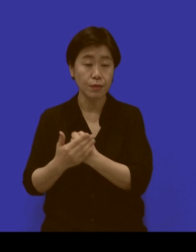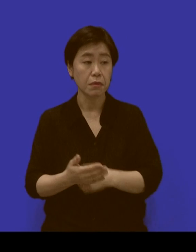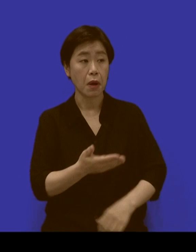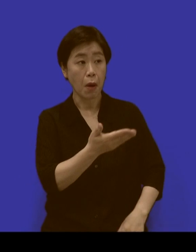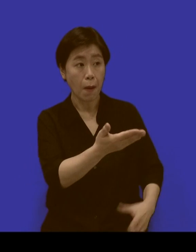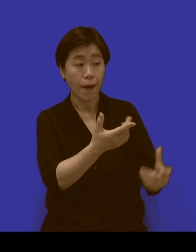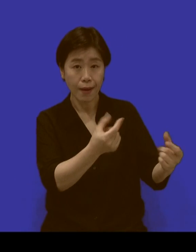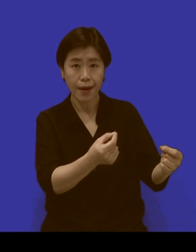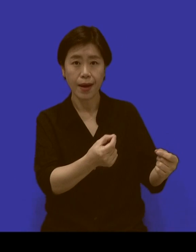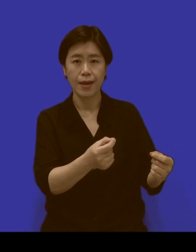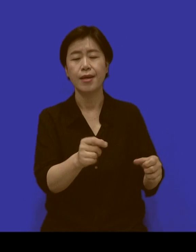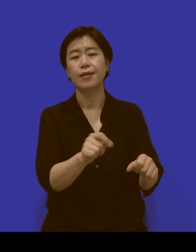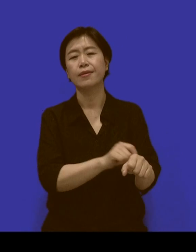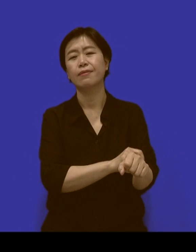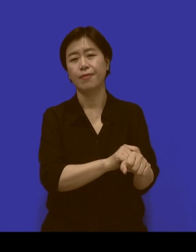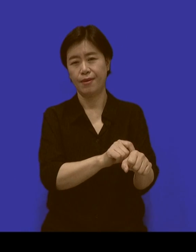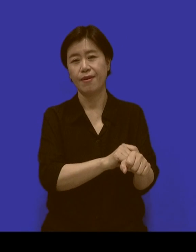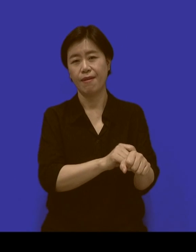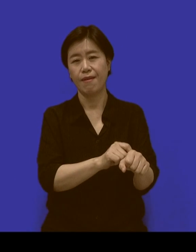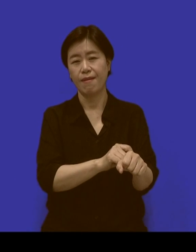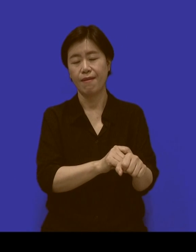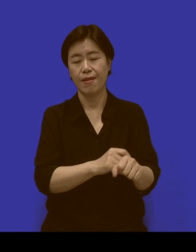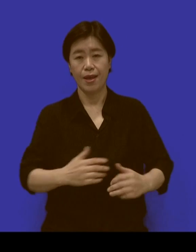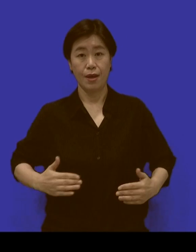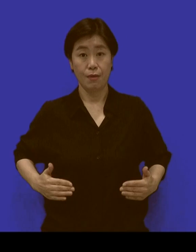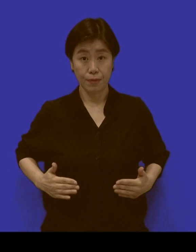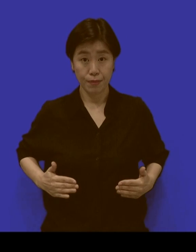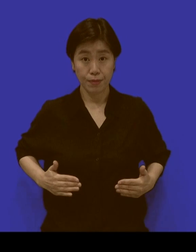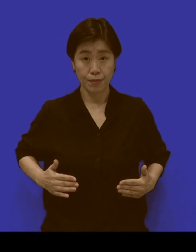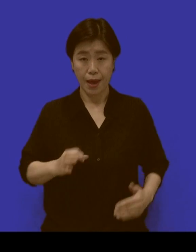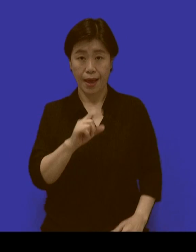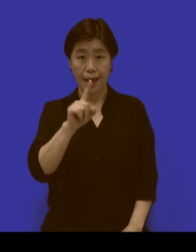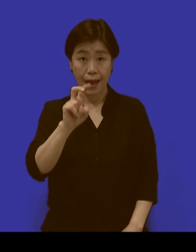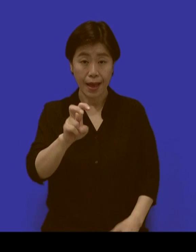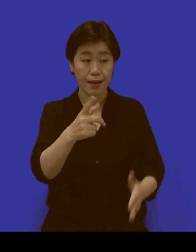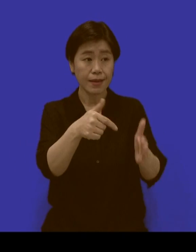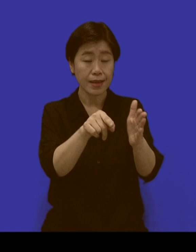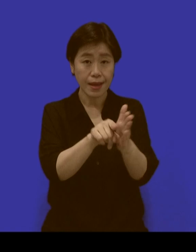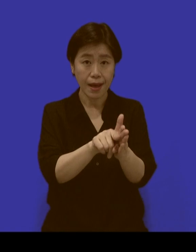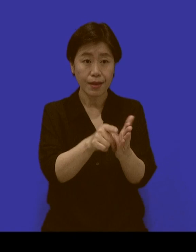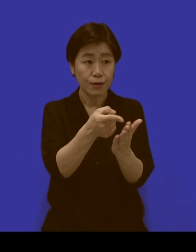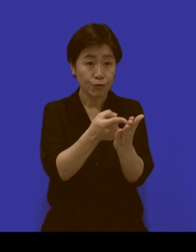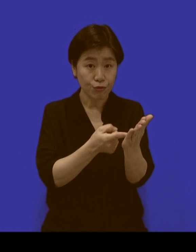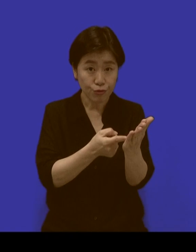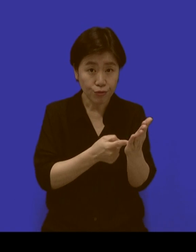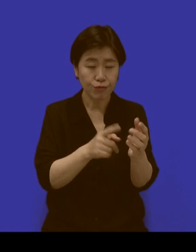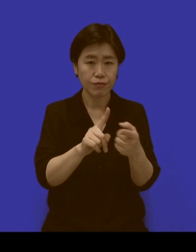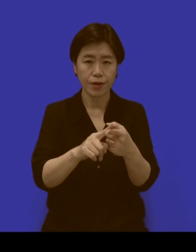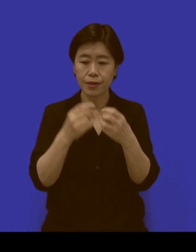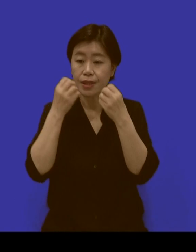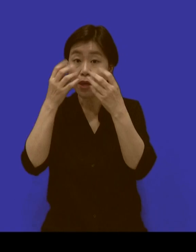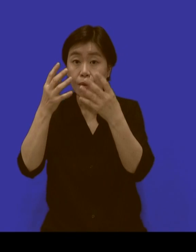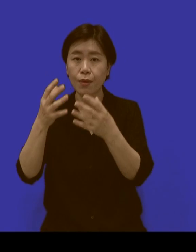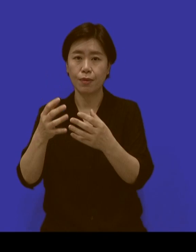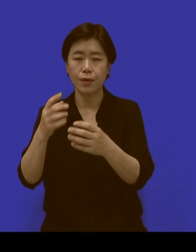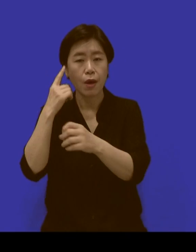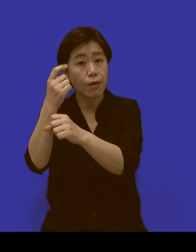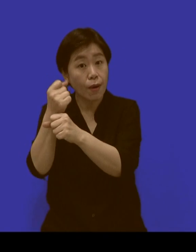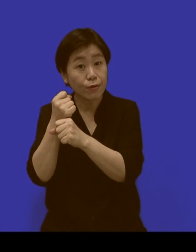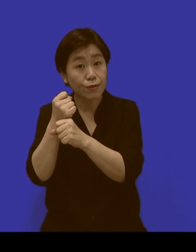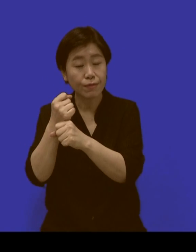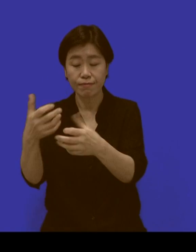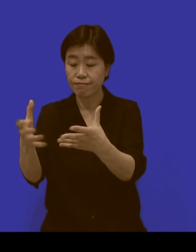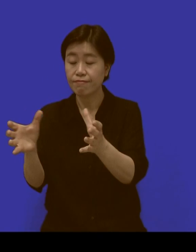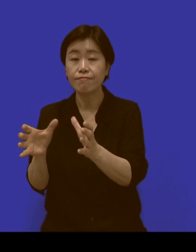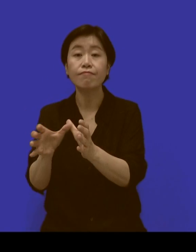이런 특별한 말기 폐암 환자들을 위한 또 이식 프로그램이 네. 그런 스터디가 생기게 되었어요.